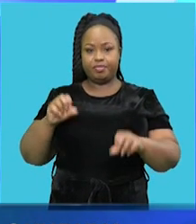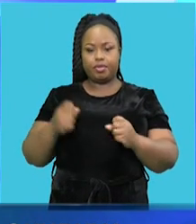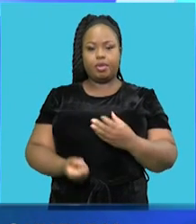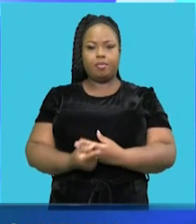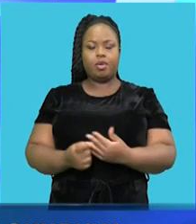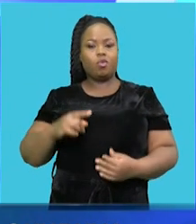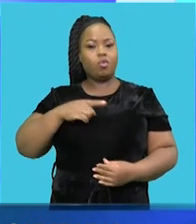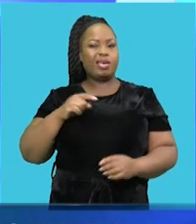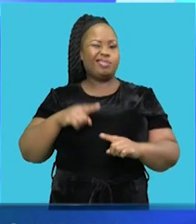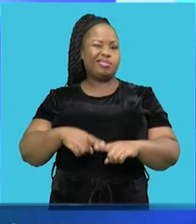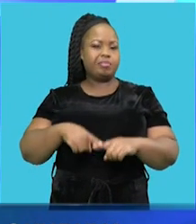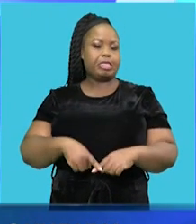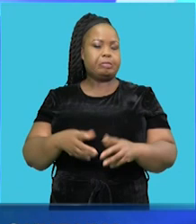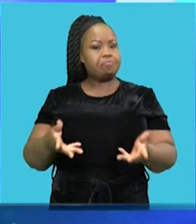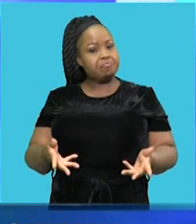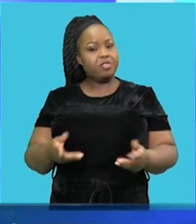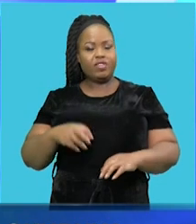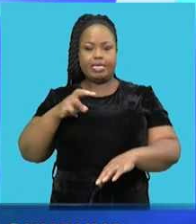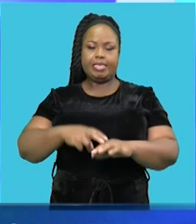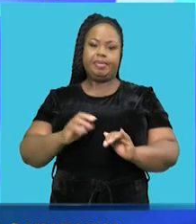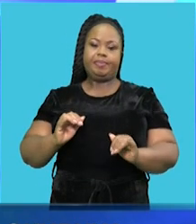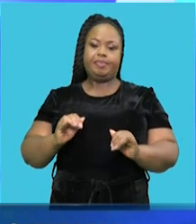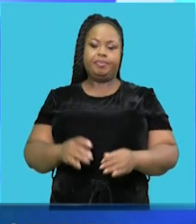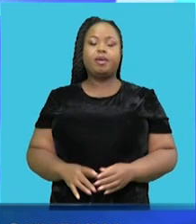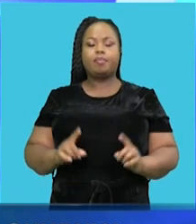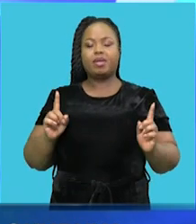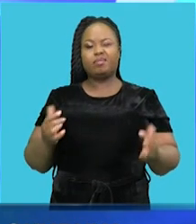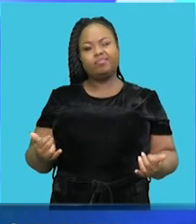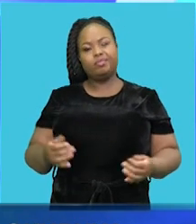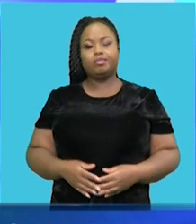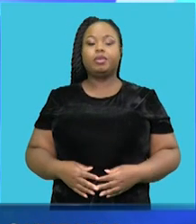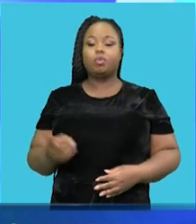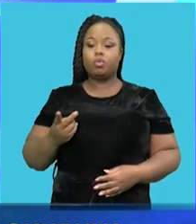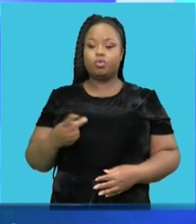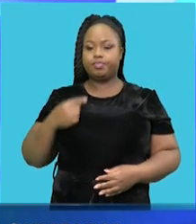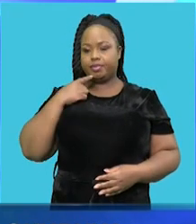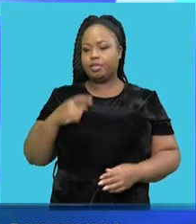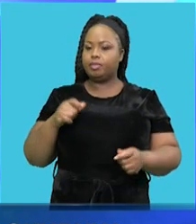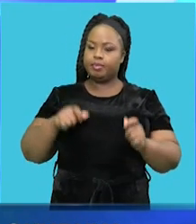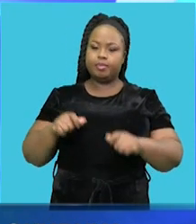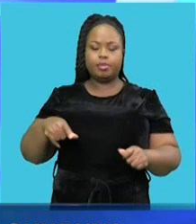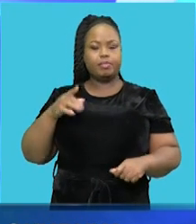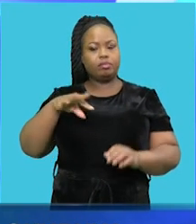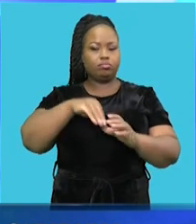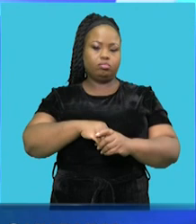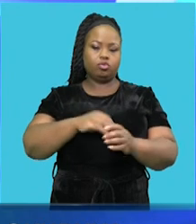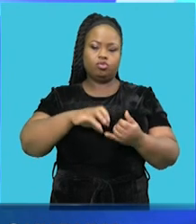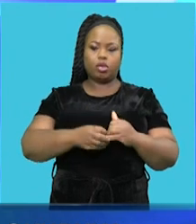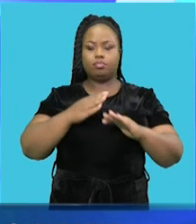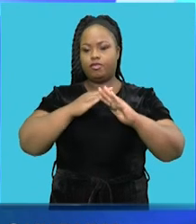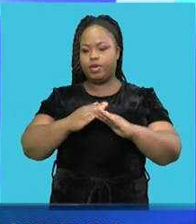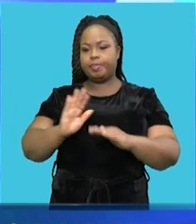kukome kukumtamo ukufiliza mbane kofimba okanye kuse nja alo marugane umemele la ulundu kubalulale indi maya lwek mwande